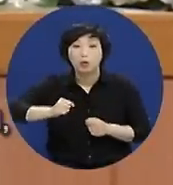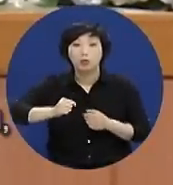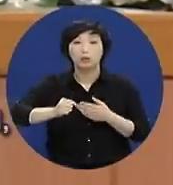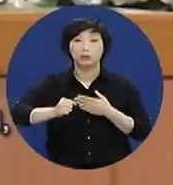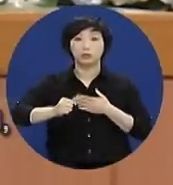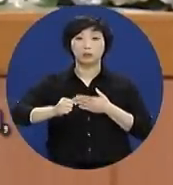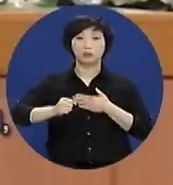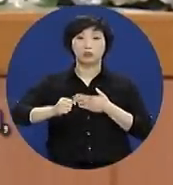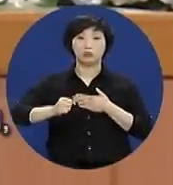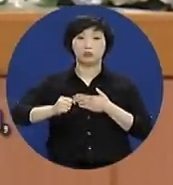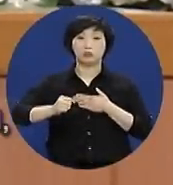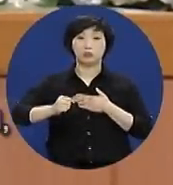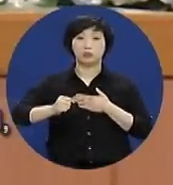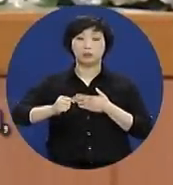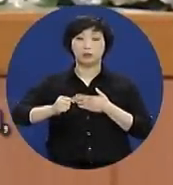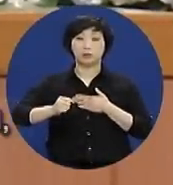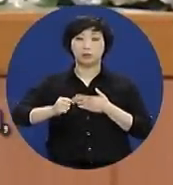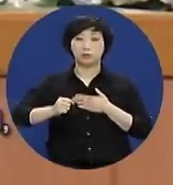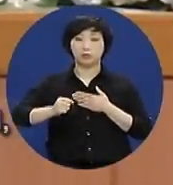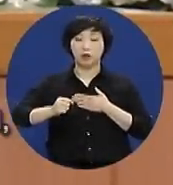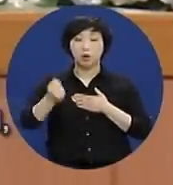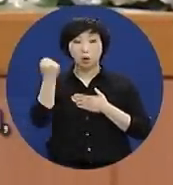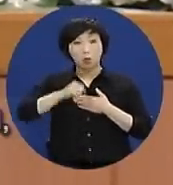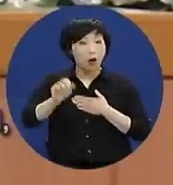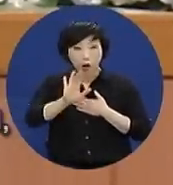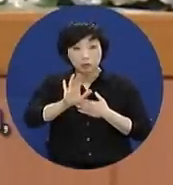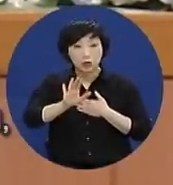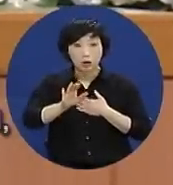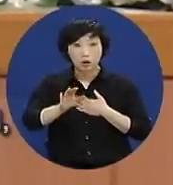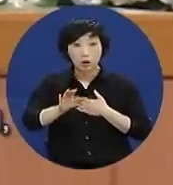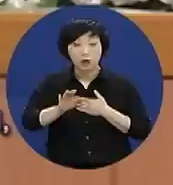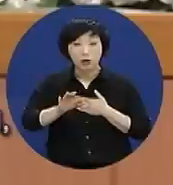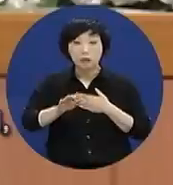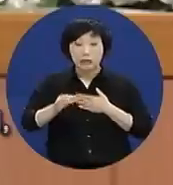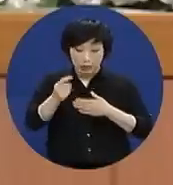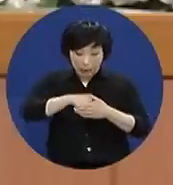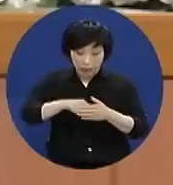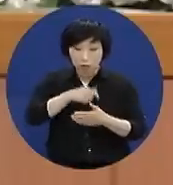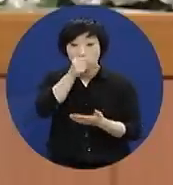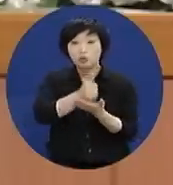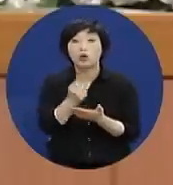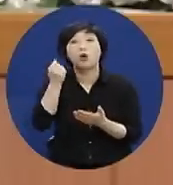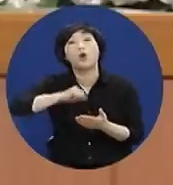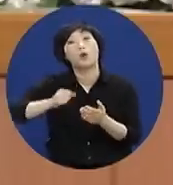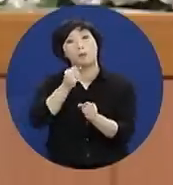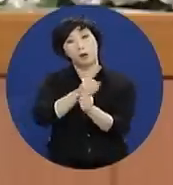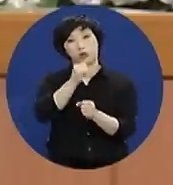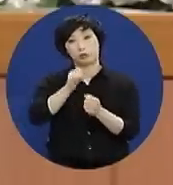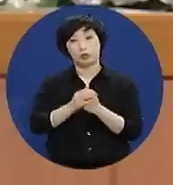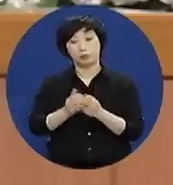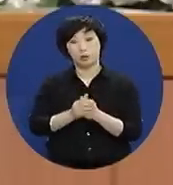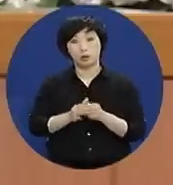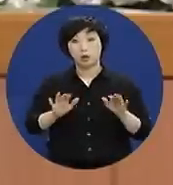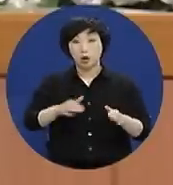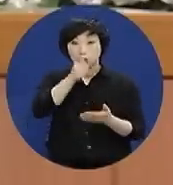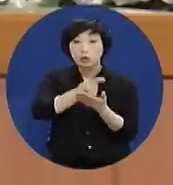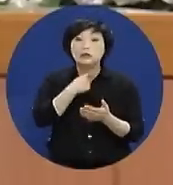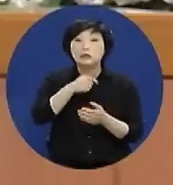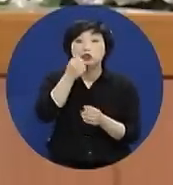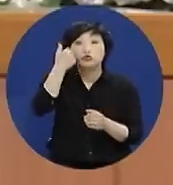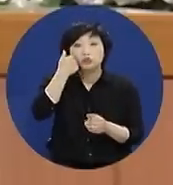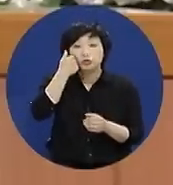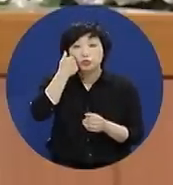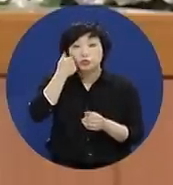ことは私ではなく私のうちにいる罪が逆らうのです罪を犯すことは